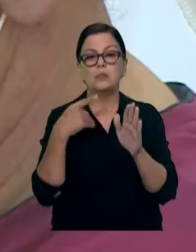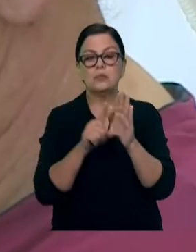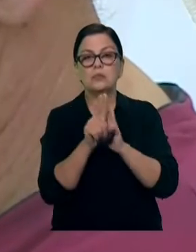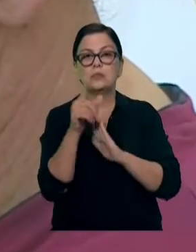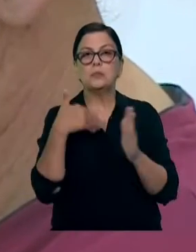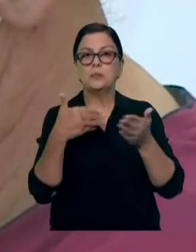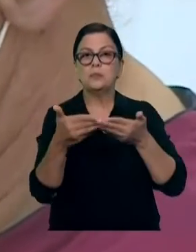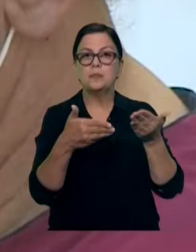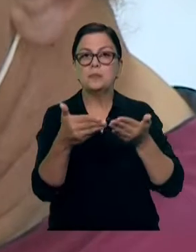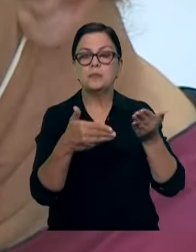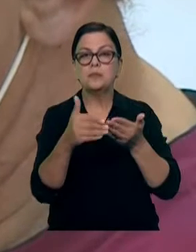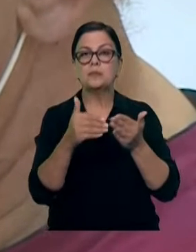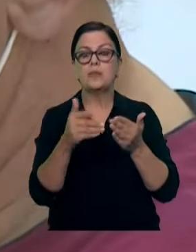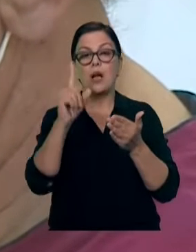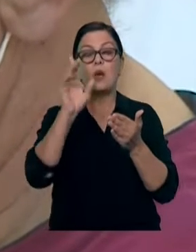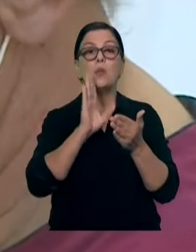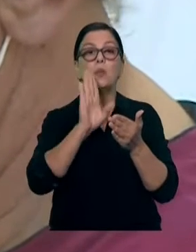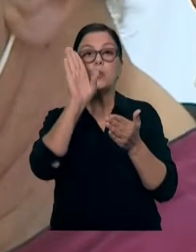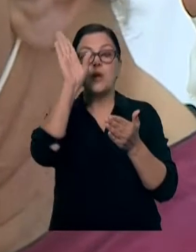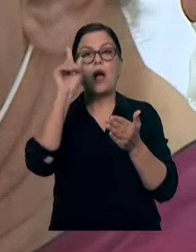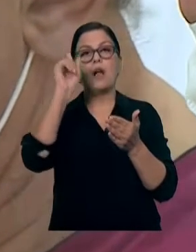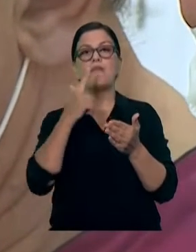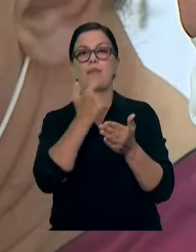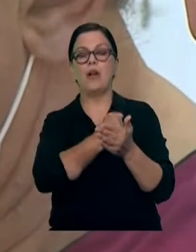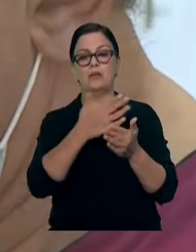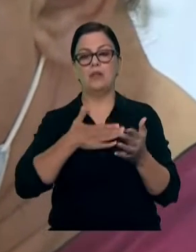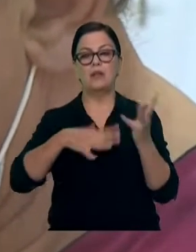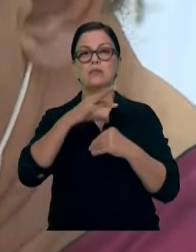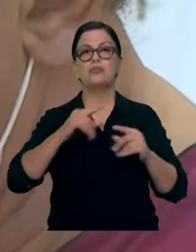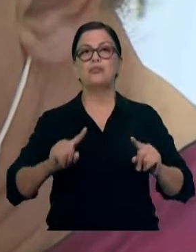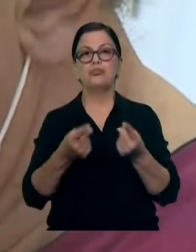başladıq. Səhər Azərbaycan ordusu tərəfindən əsir götürüldüm.